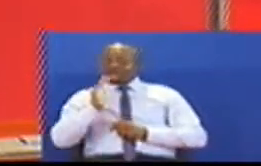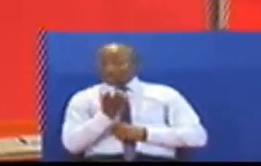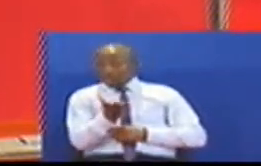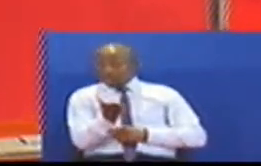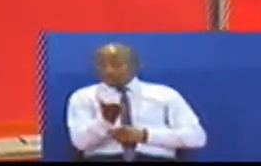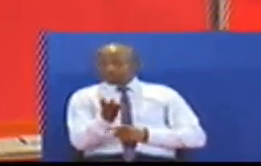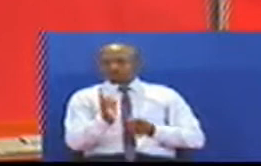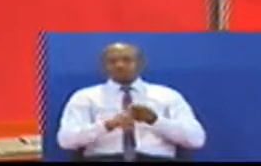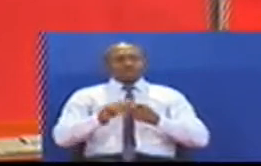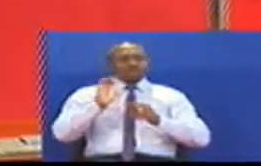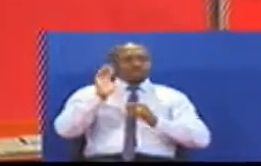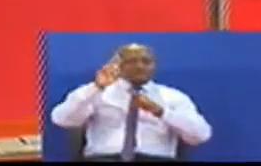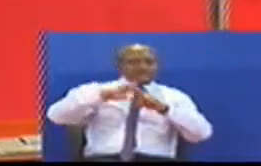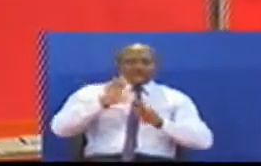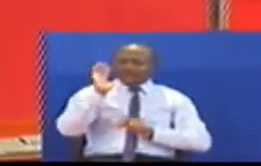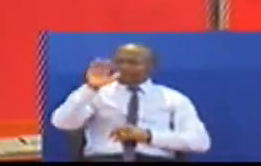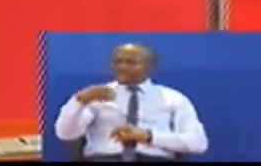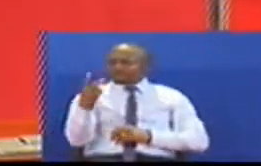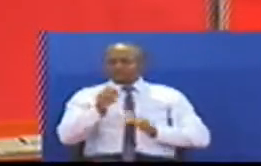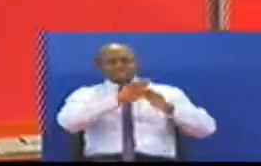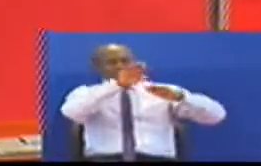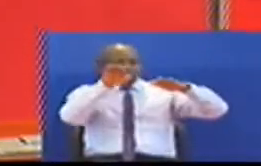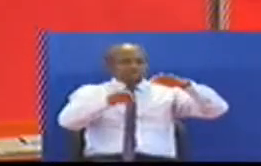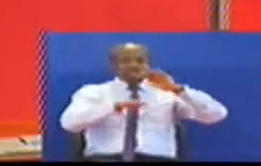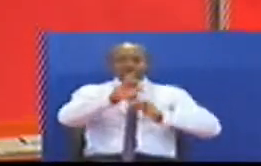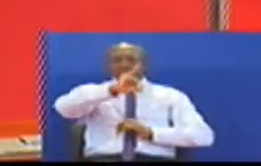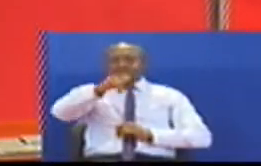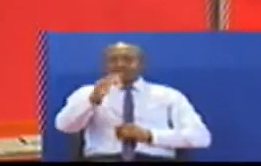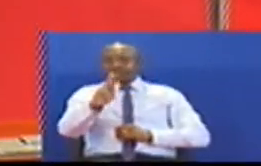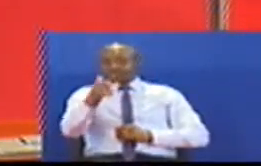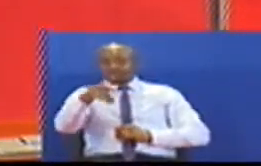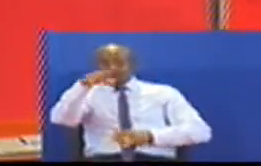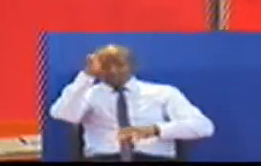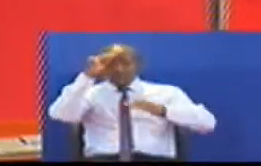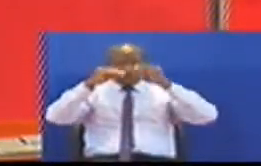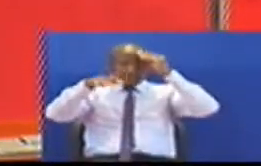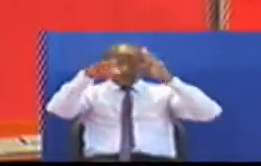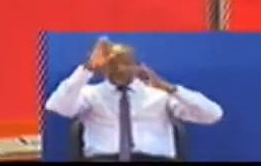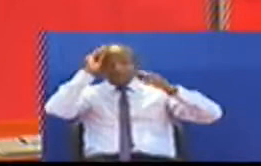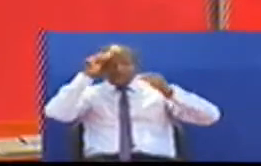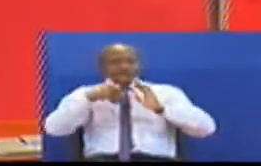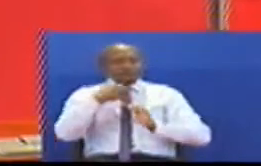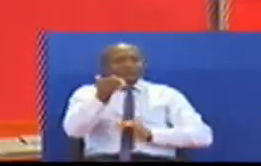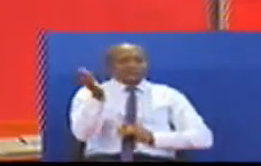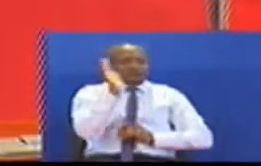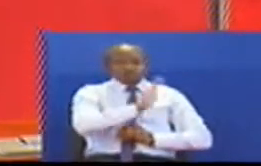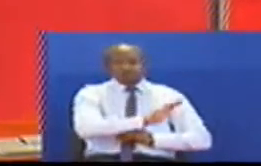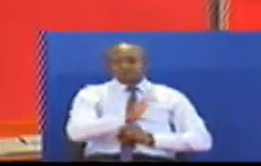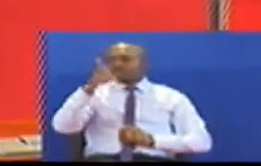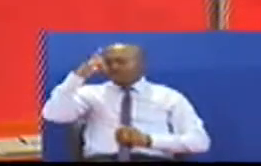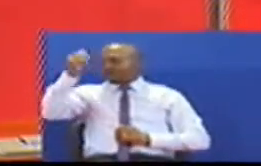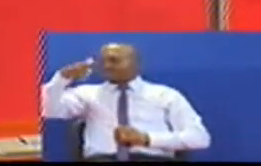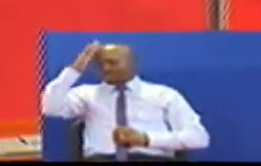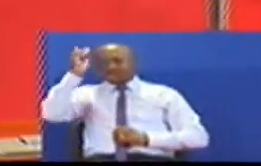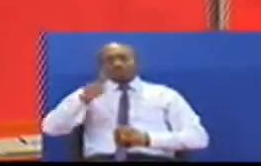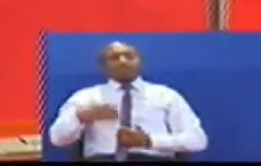pale miaka miwili chini ya JKT kwenye wakipata hayo mafunzo, siku wakiondoka hapo ninaamini serikali itakuwa na